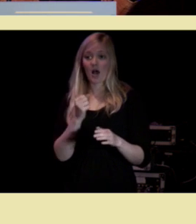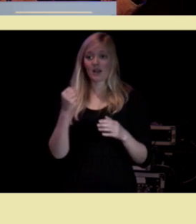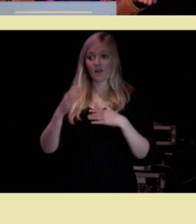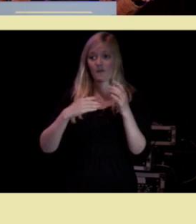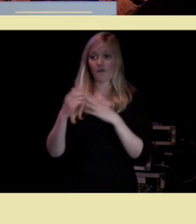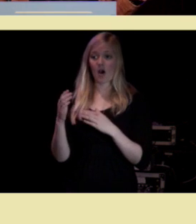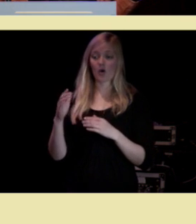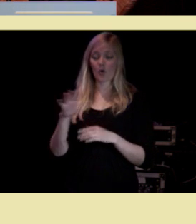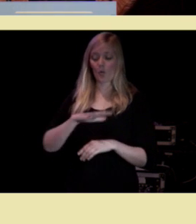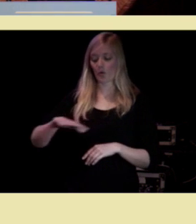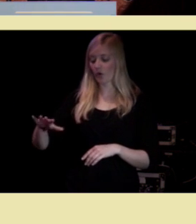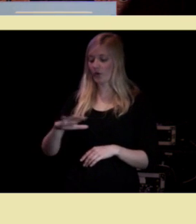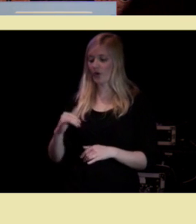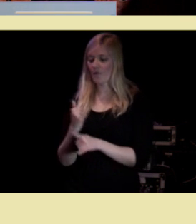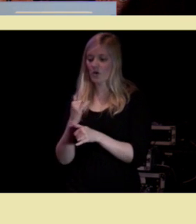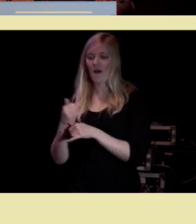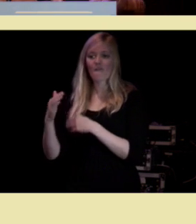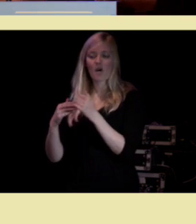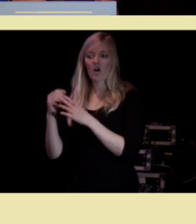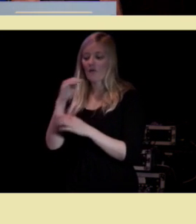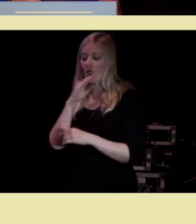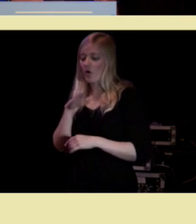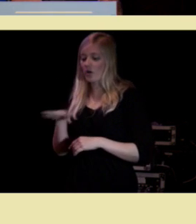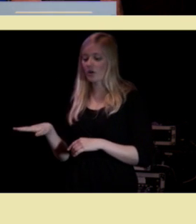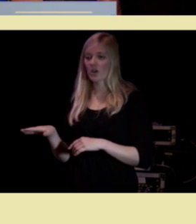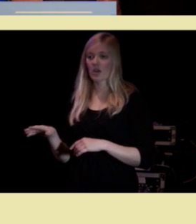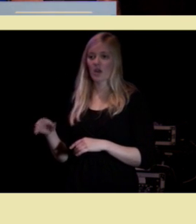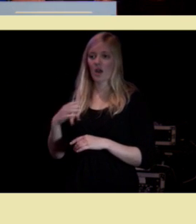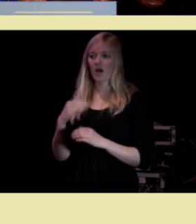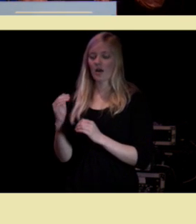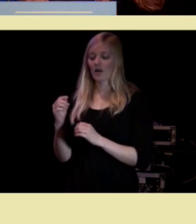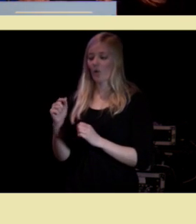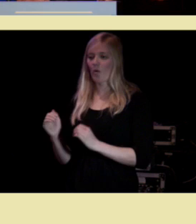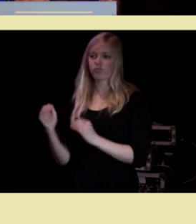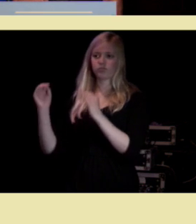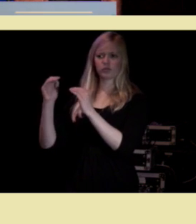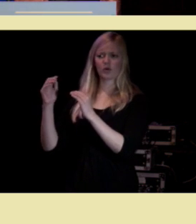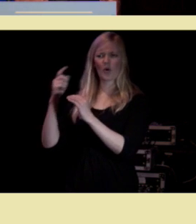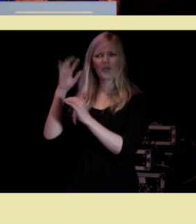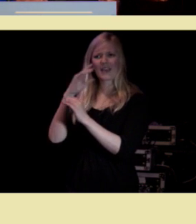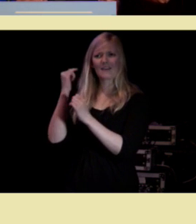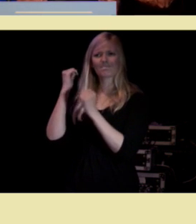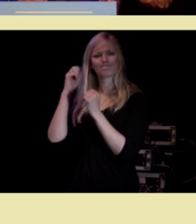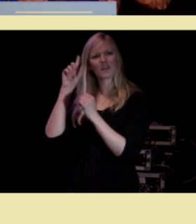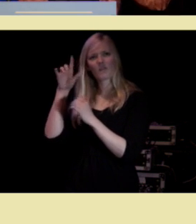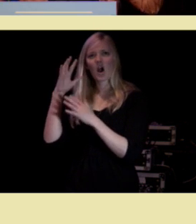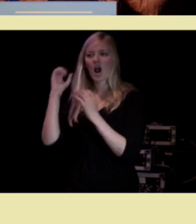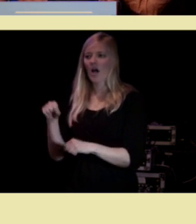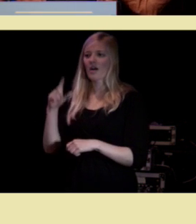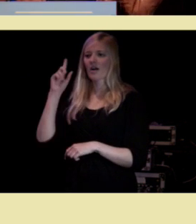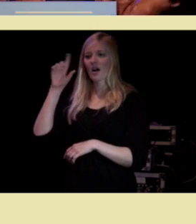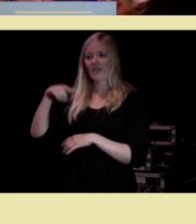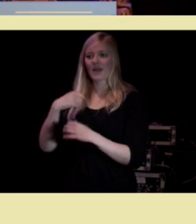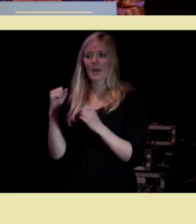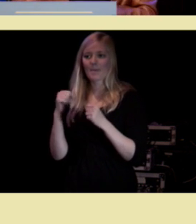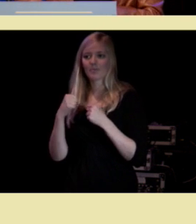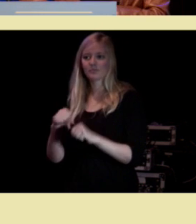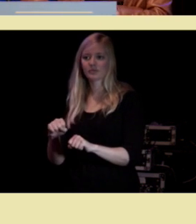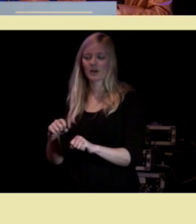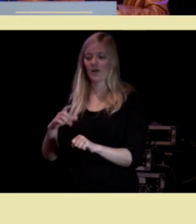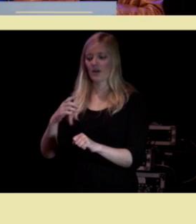få fagfolk til å heve seg det hakket opp og tenke hva kan jeg bidra med utover det jeg faktisk skal bidra